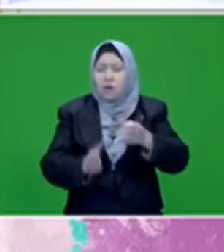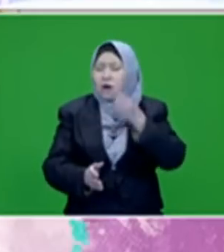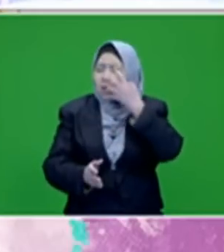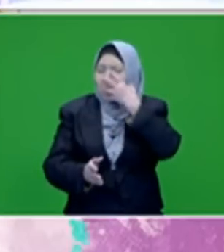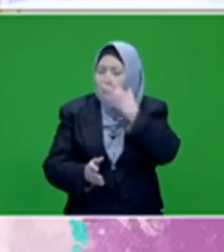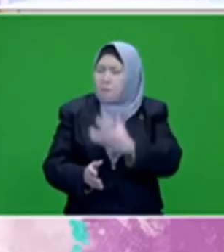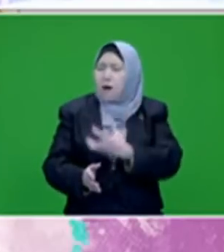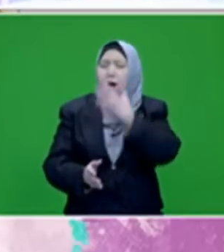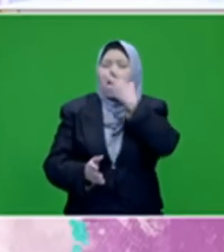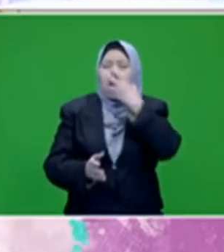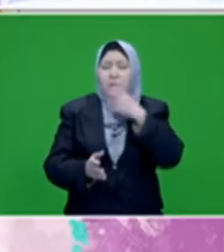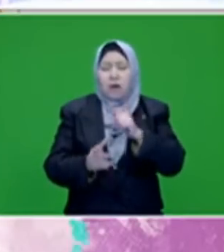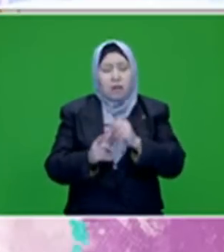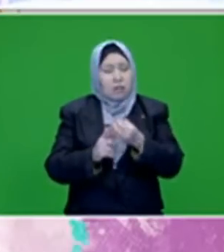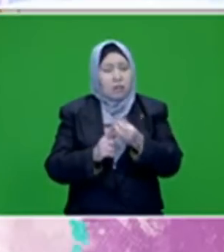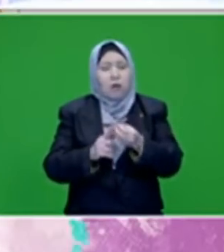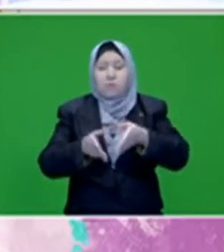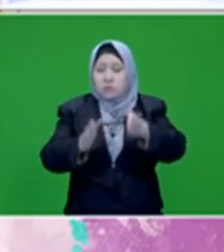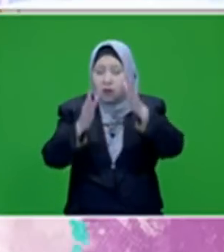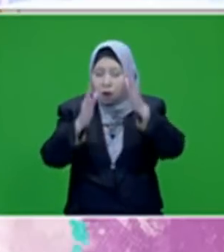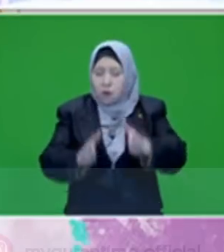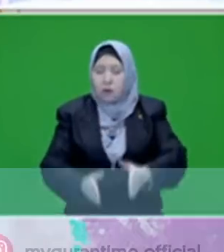المغضوب عليهم ولا